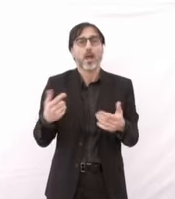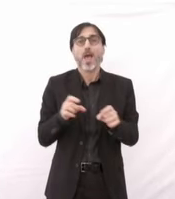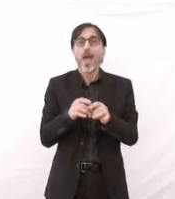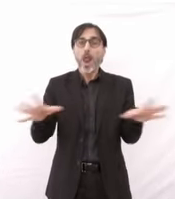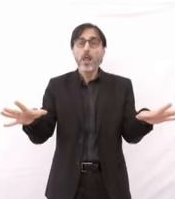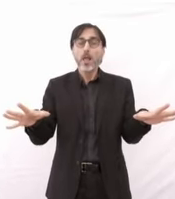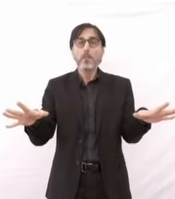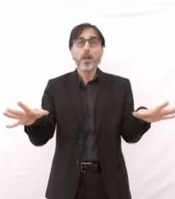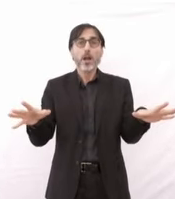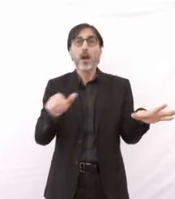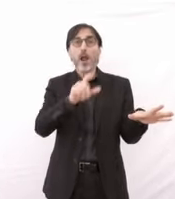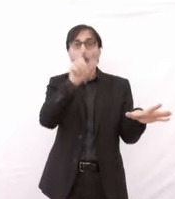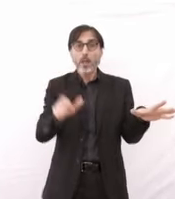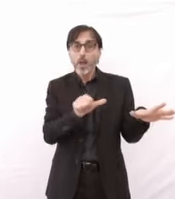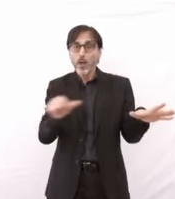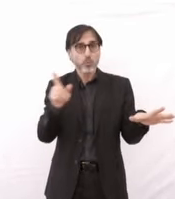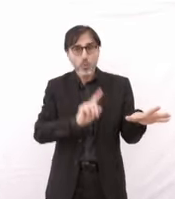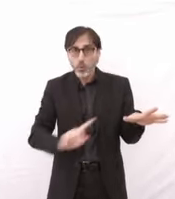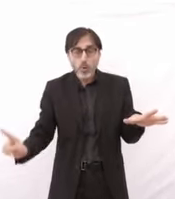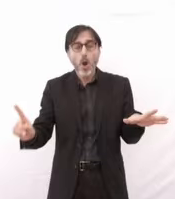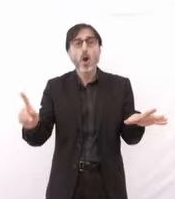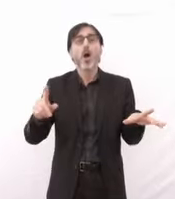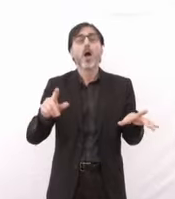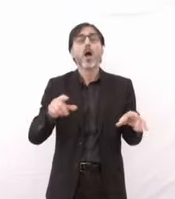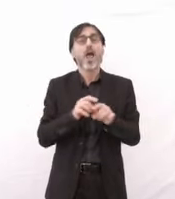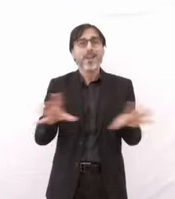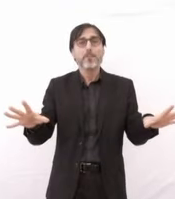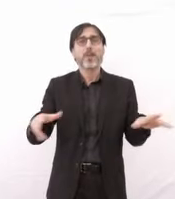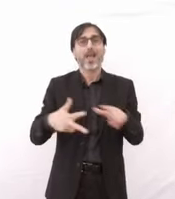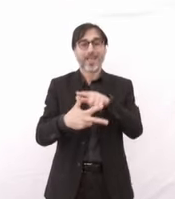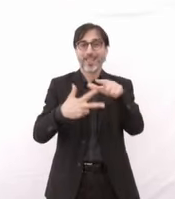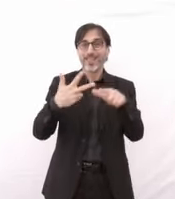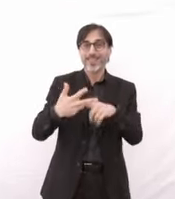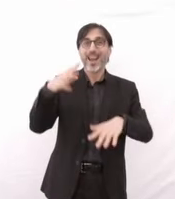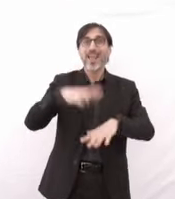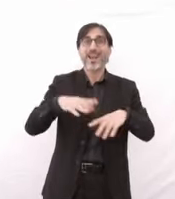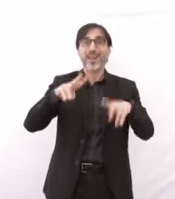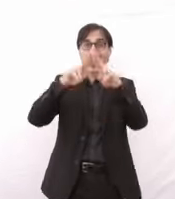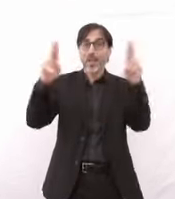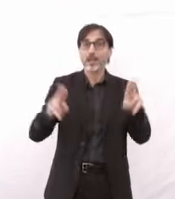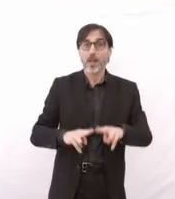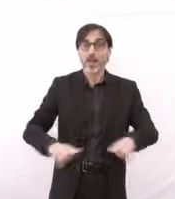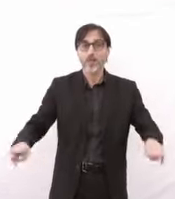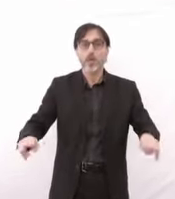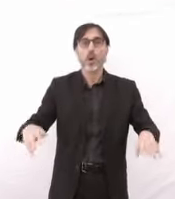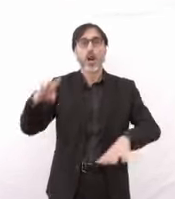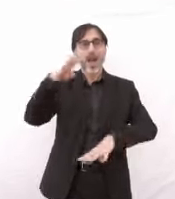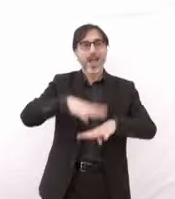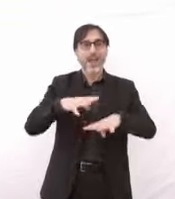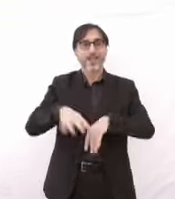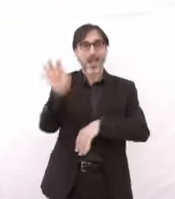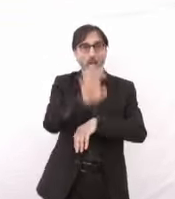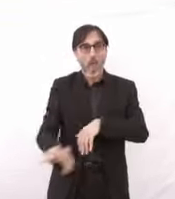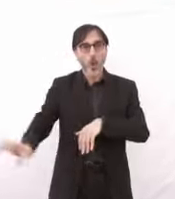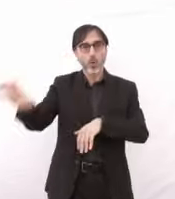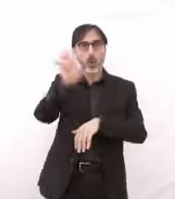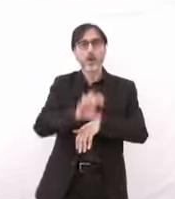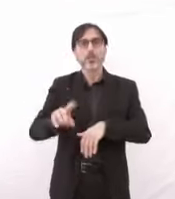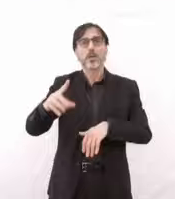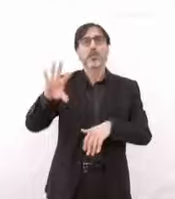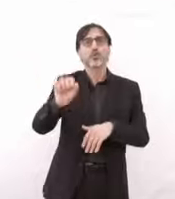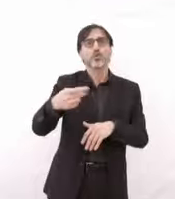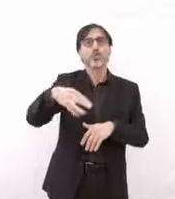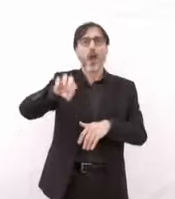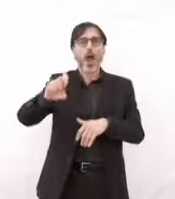Libera non è più soltanto in Italia. Libera promuove tre reti internazionali: una rete europea che si chiama